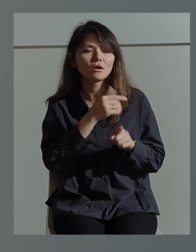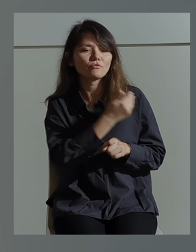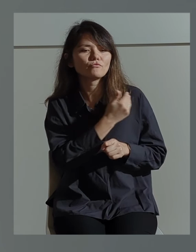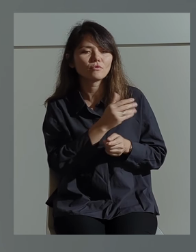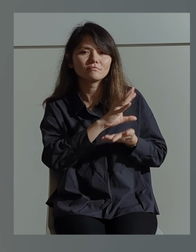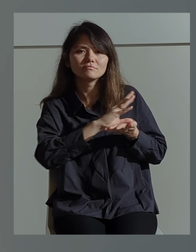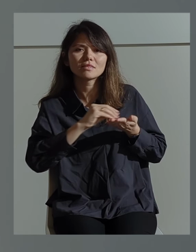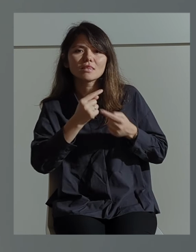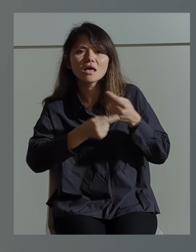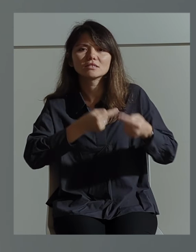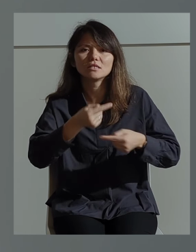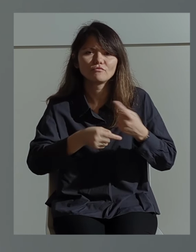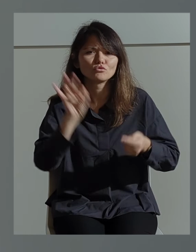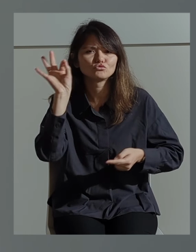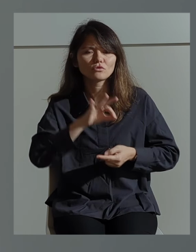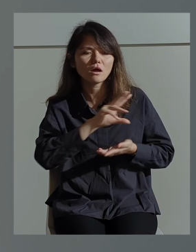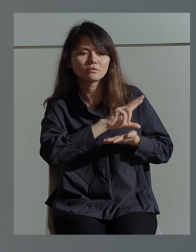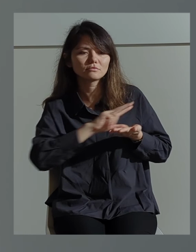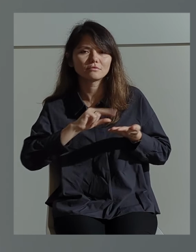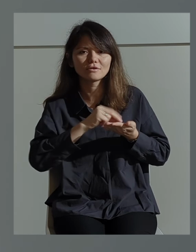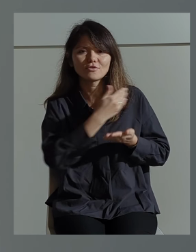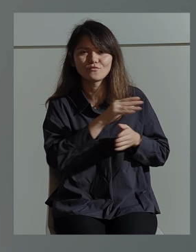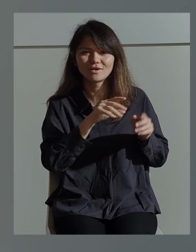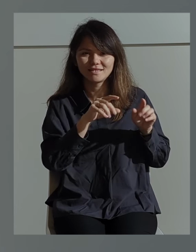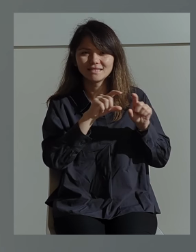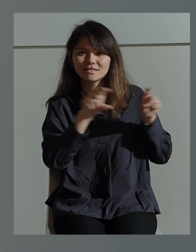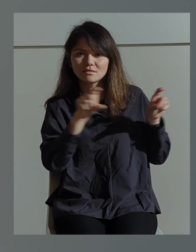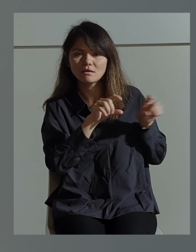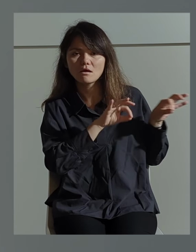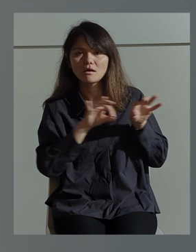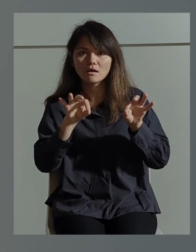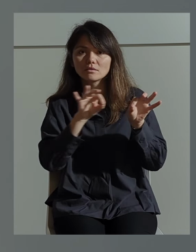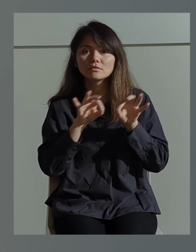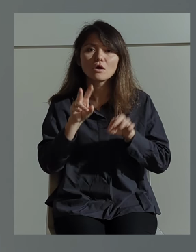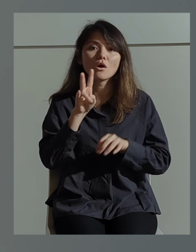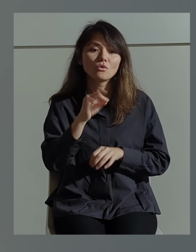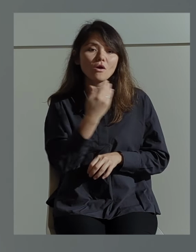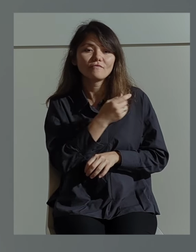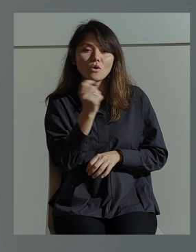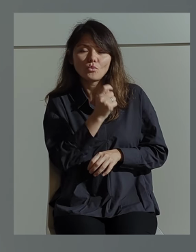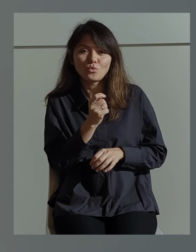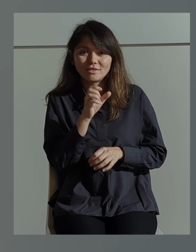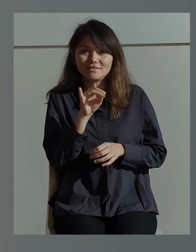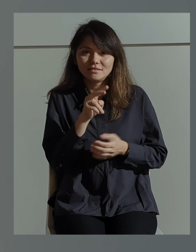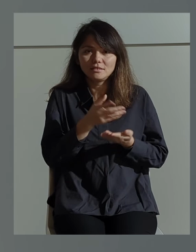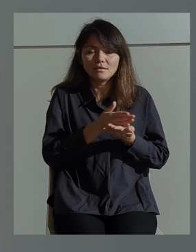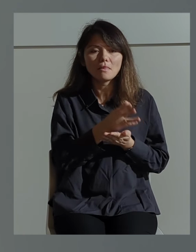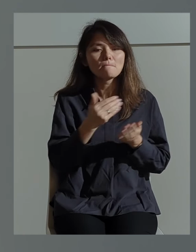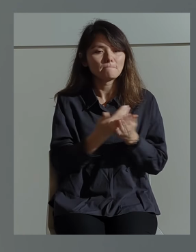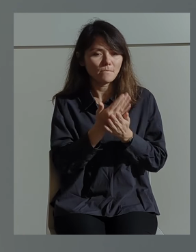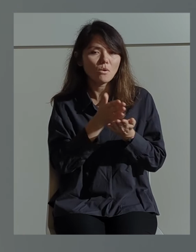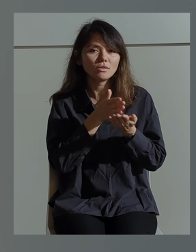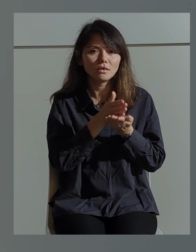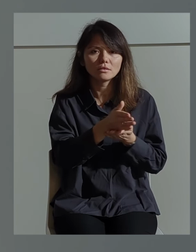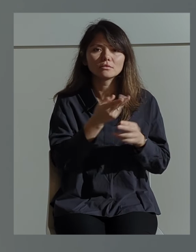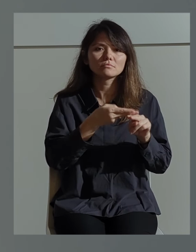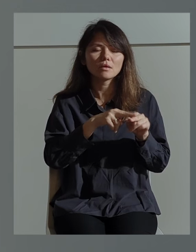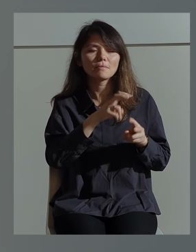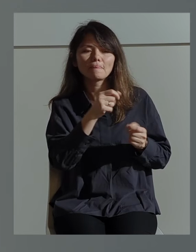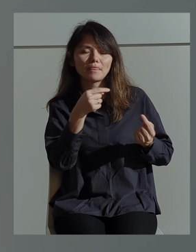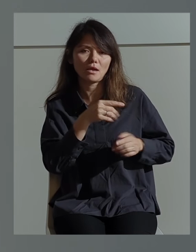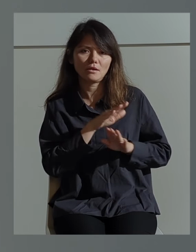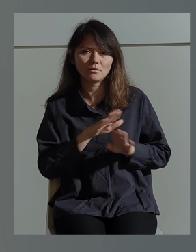то есть очень часто цитируется кавка и так далее но для его художественного стиля модернизм в общем не характерен